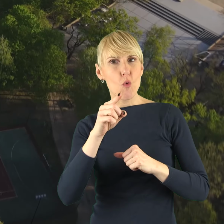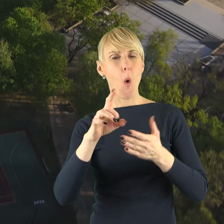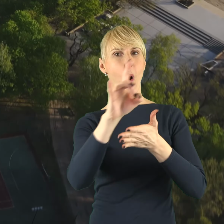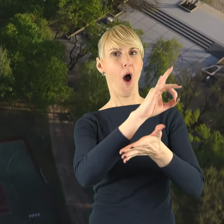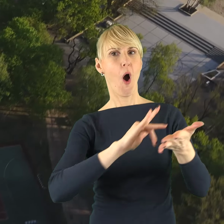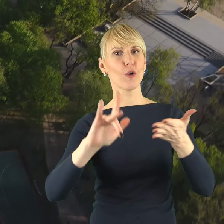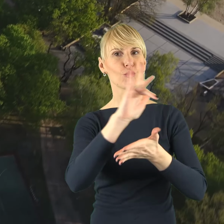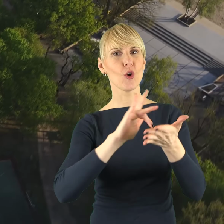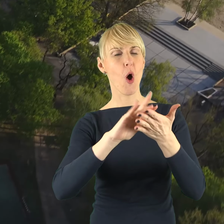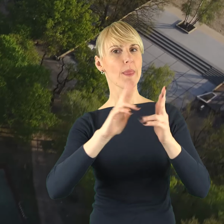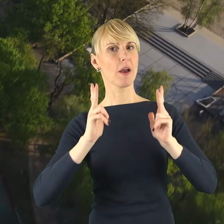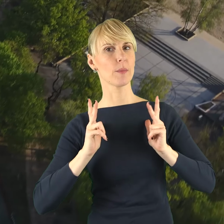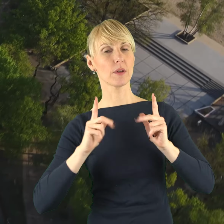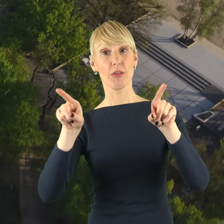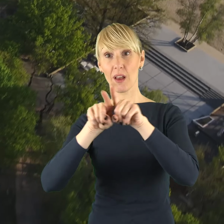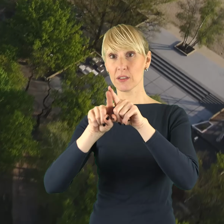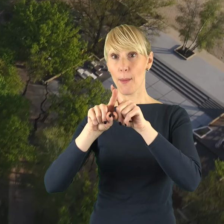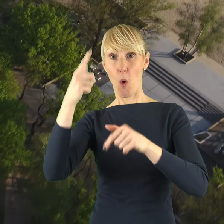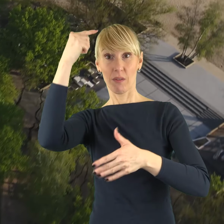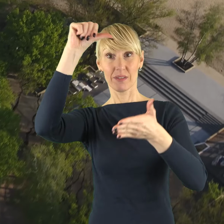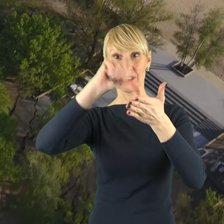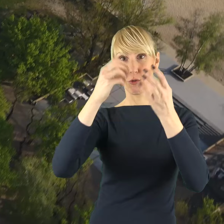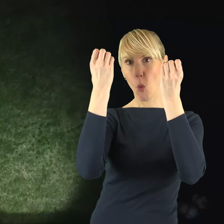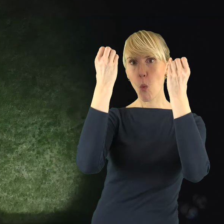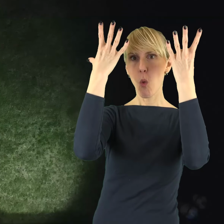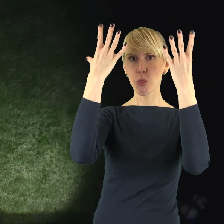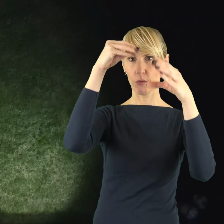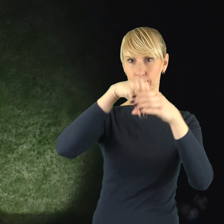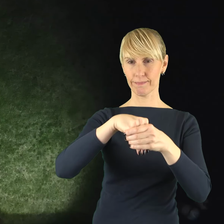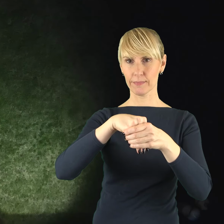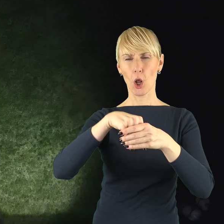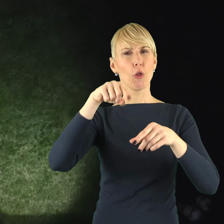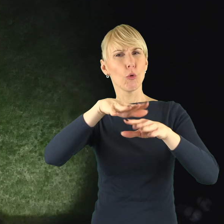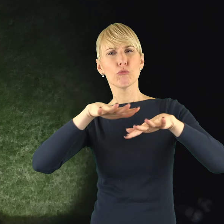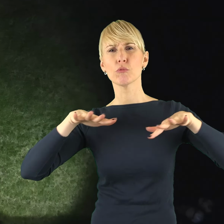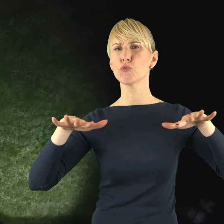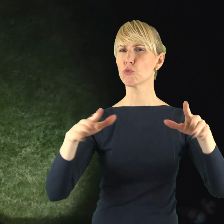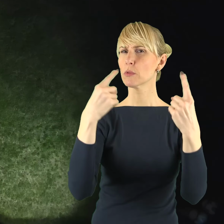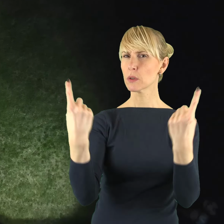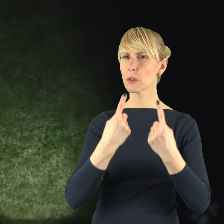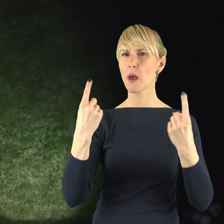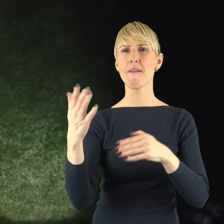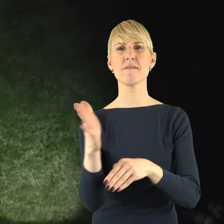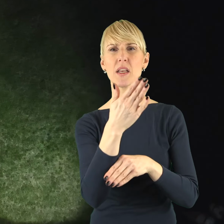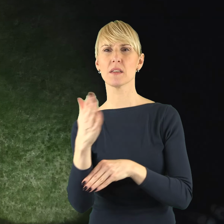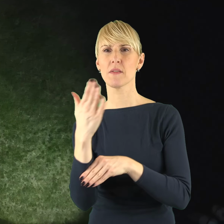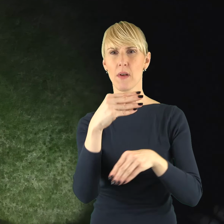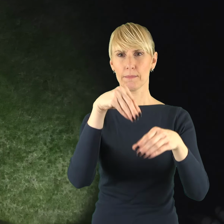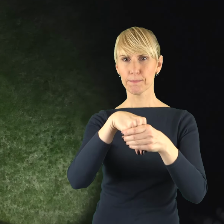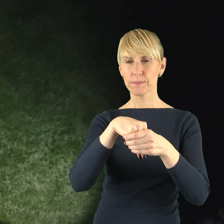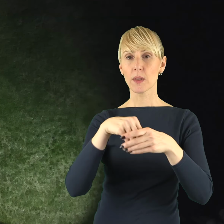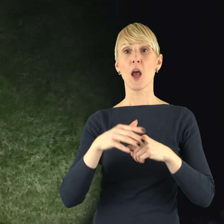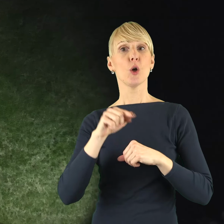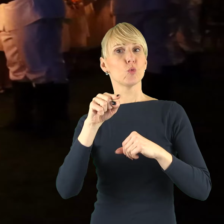Oprócz ośrodka wypoczynkowego, to także centrum kulturalne. Odbywają się tutaj różnego rodzaju wydarzenia i